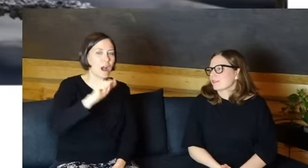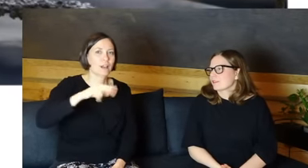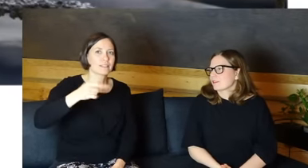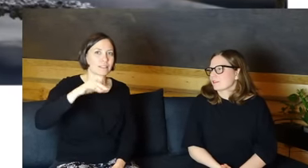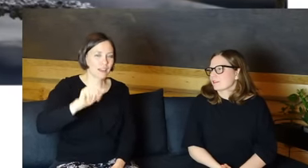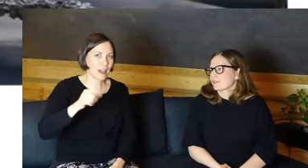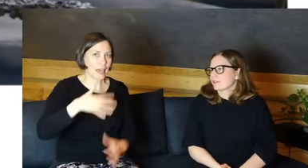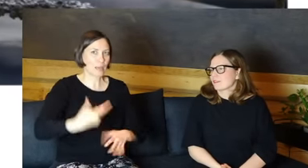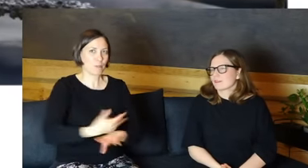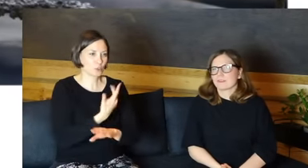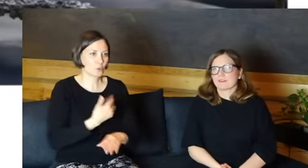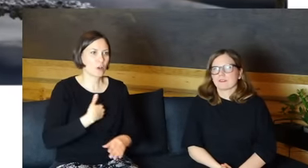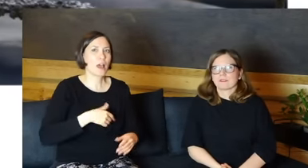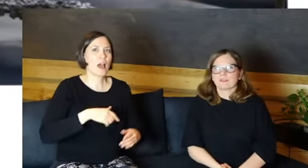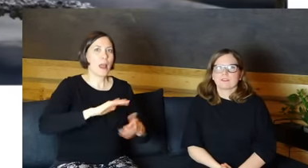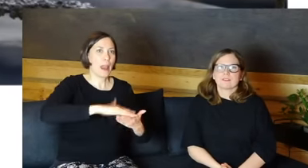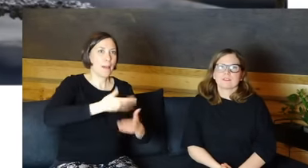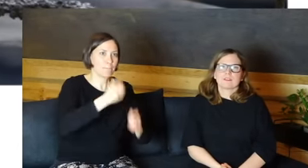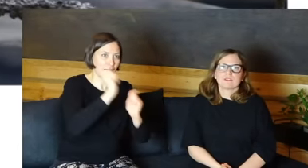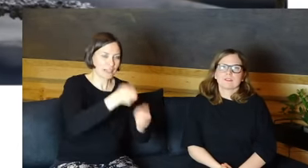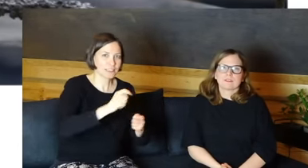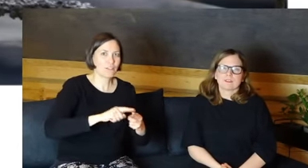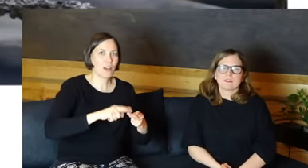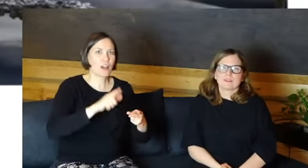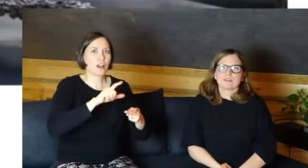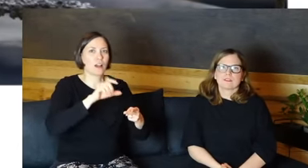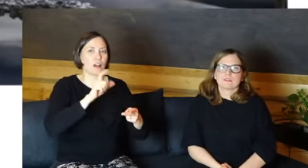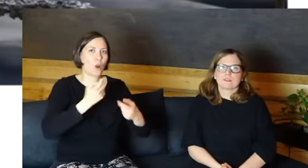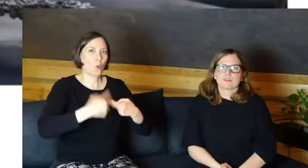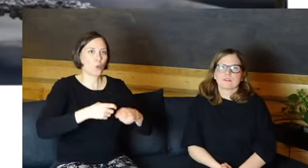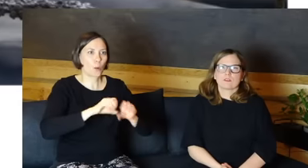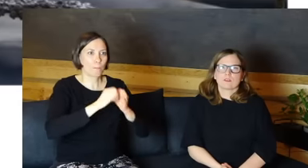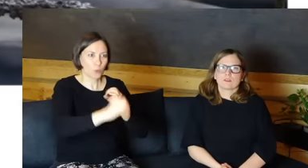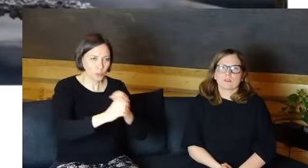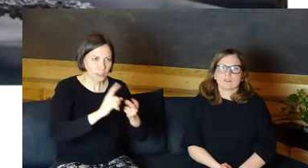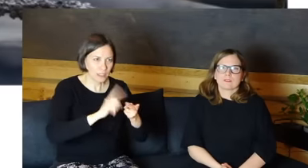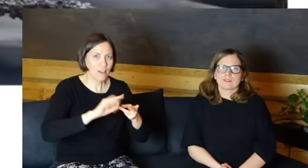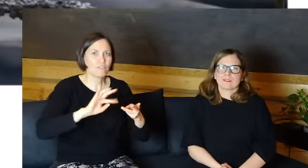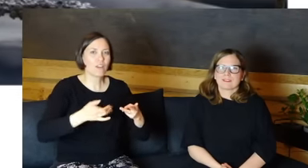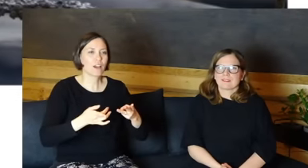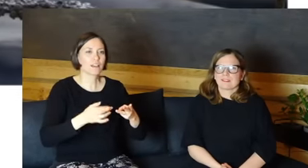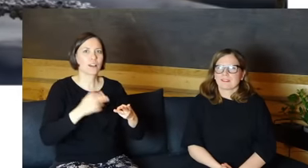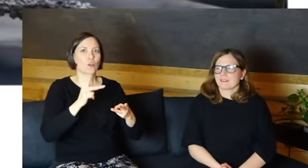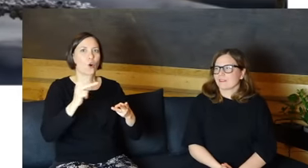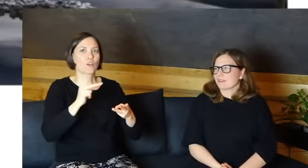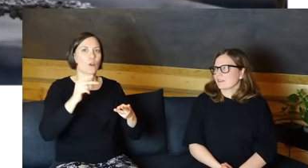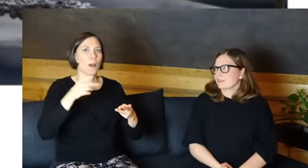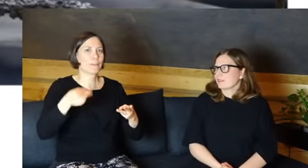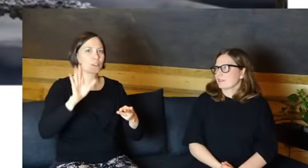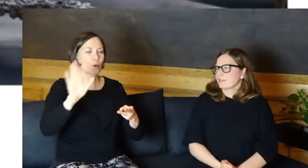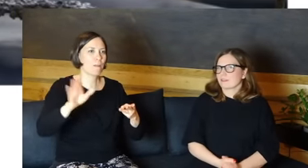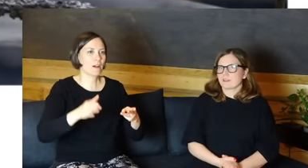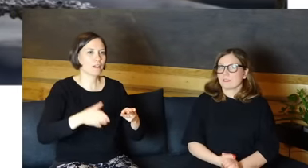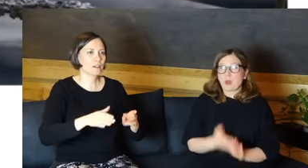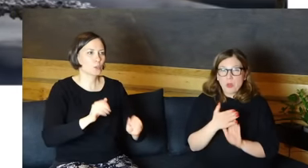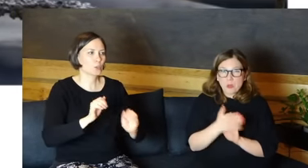läppäristä, lukkoputkesta vai Koivulan Pertin kytkimestä? All right.